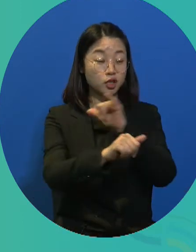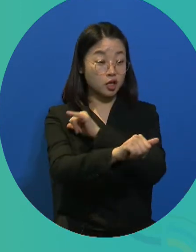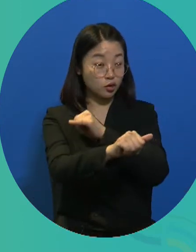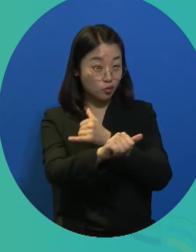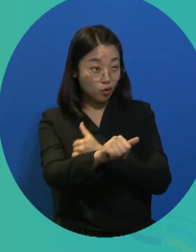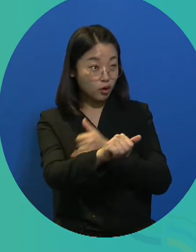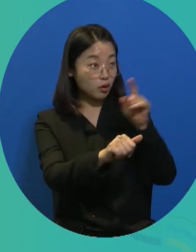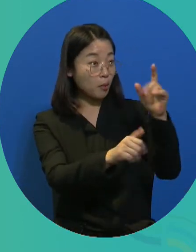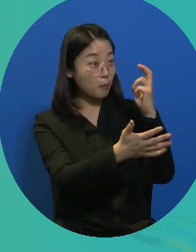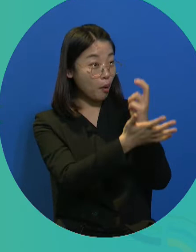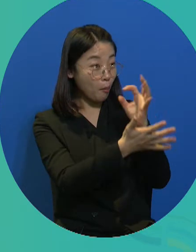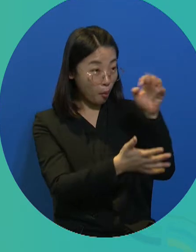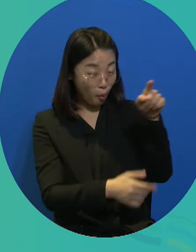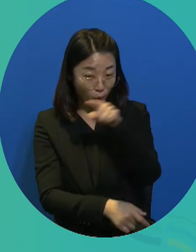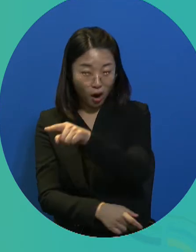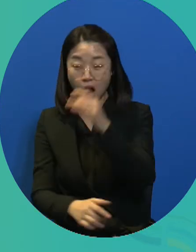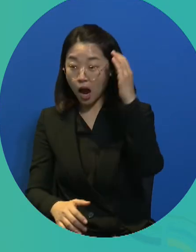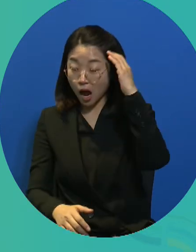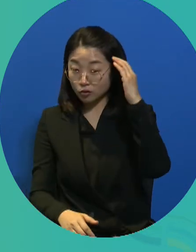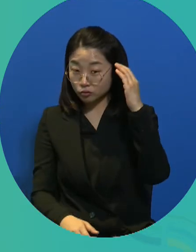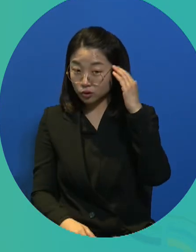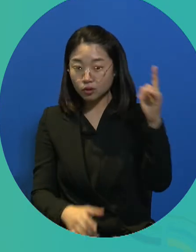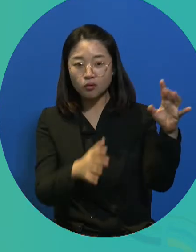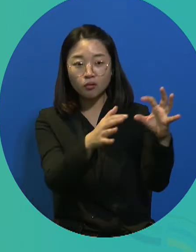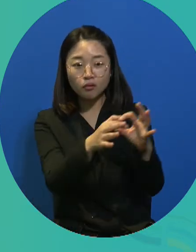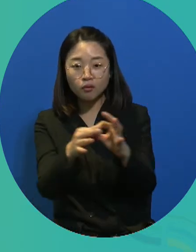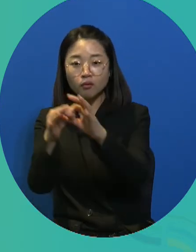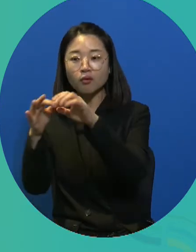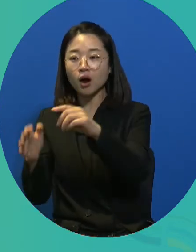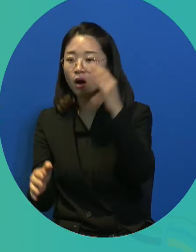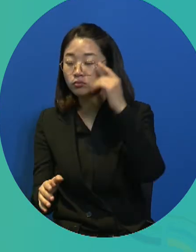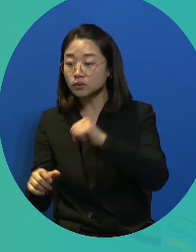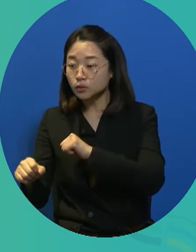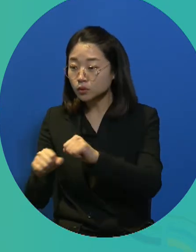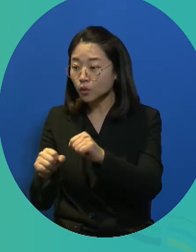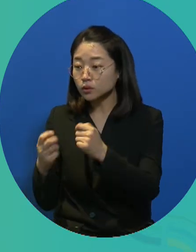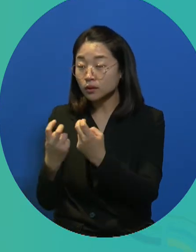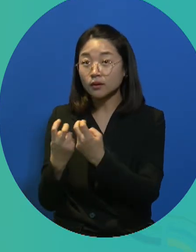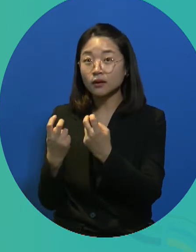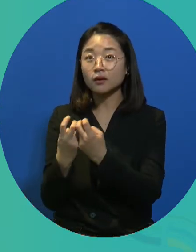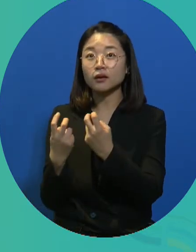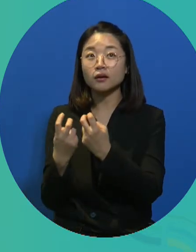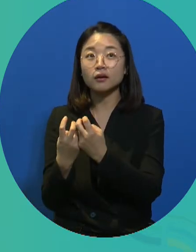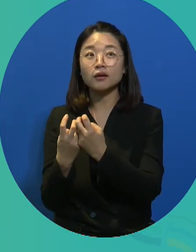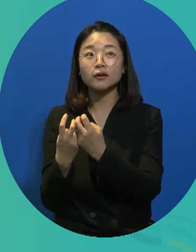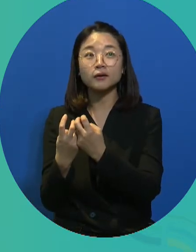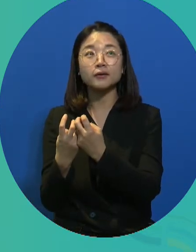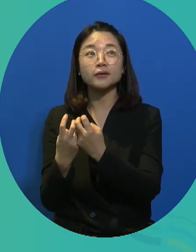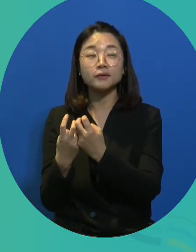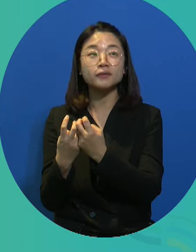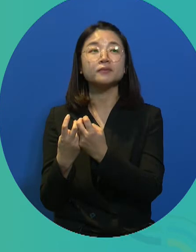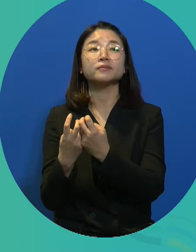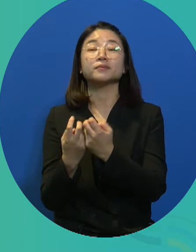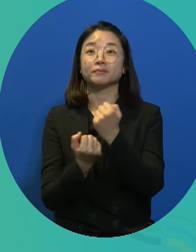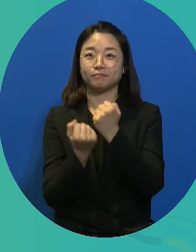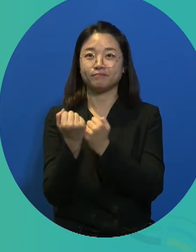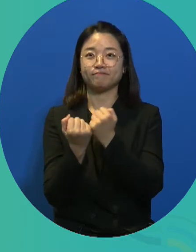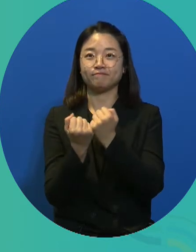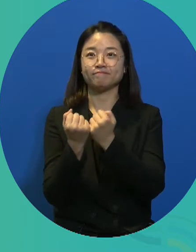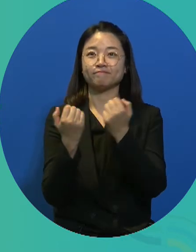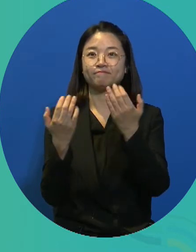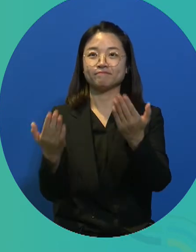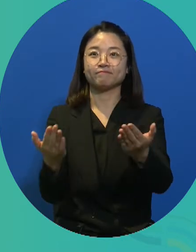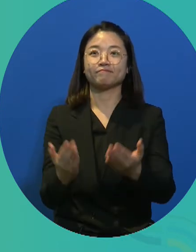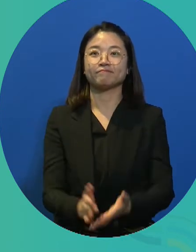국제인권규범의 국내 이행의 관점에서 국내 이행에 대해서 이제 여러 그 관계 당사자들의 관점에서